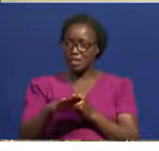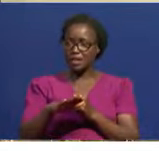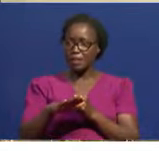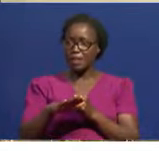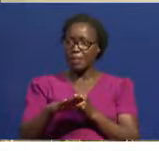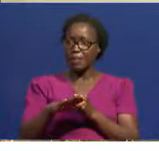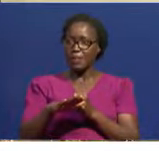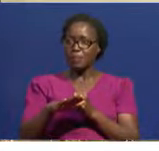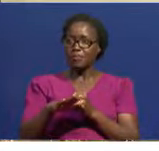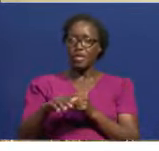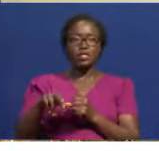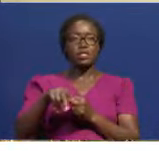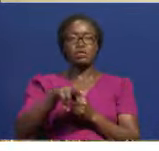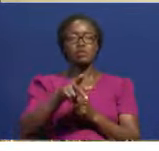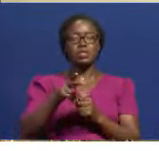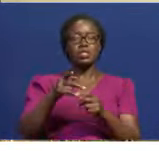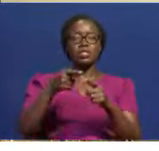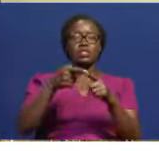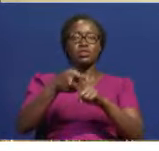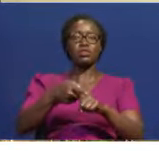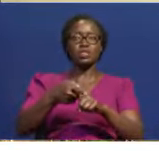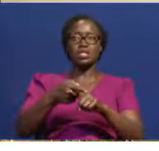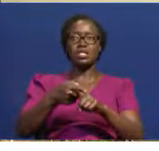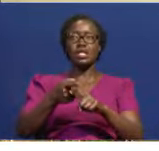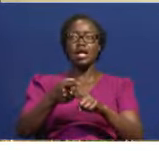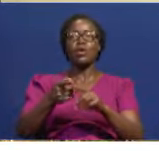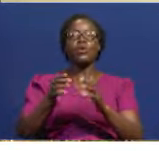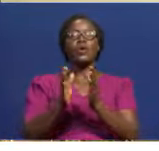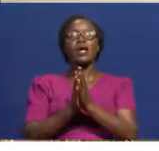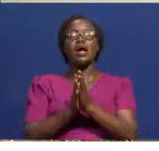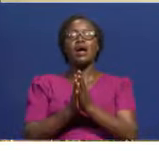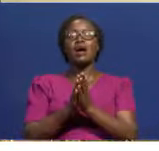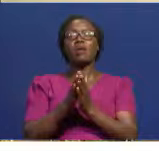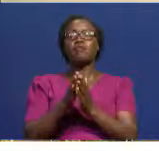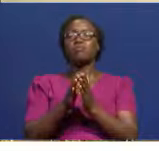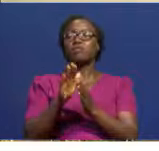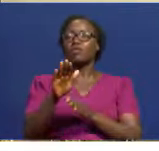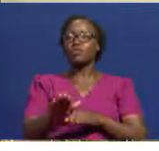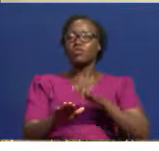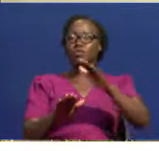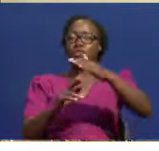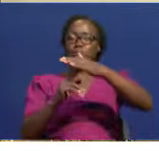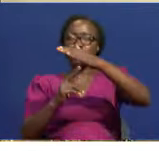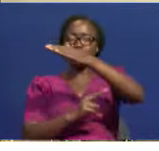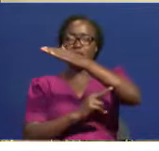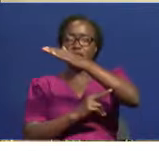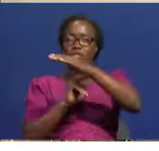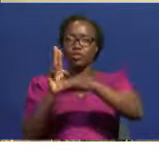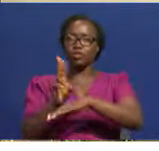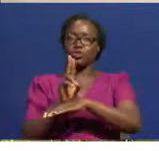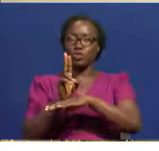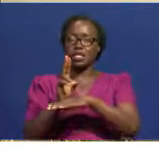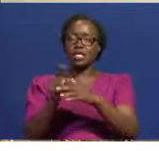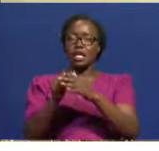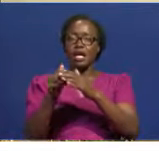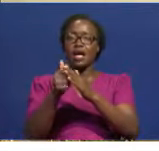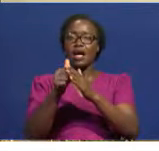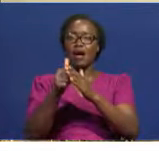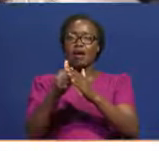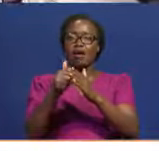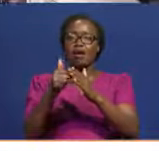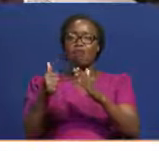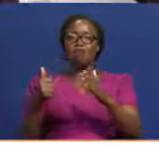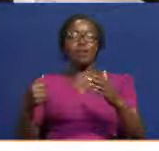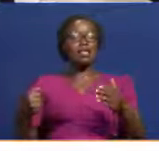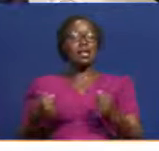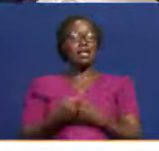That's pedestrian crossing. If it, we are having foot bridges, we use them. Then we avoid